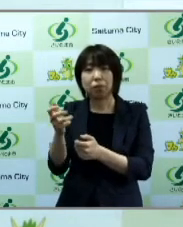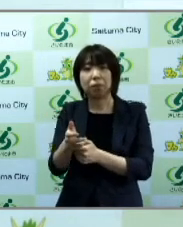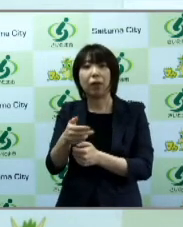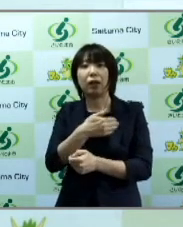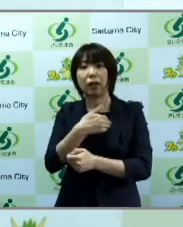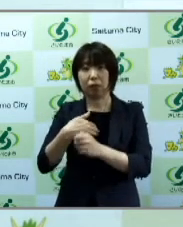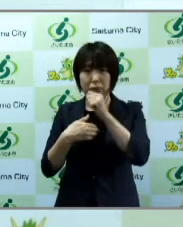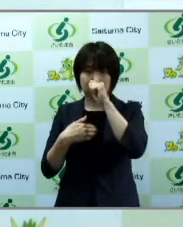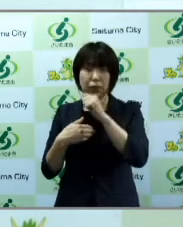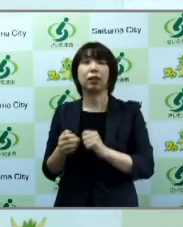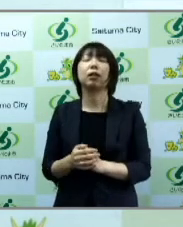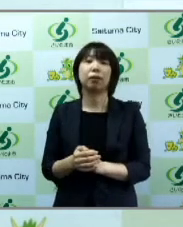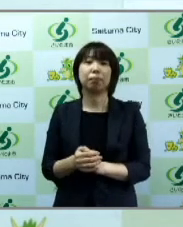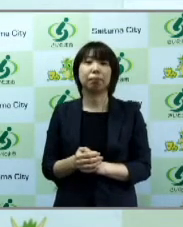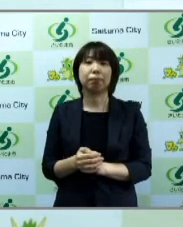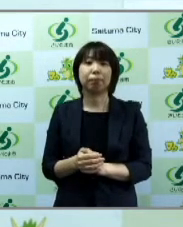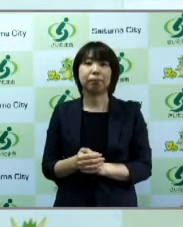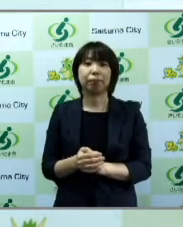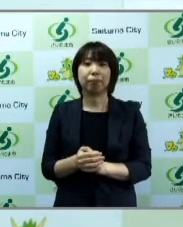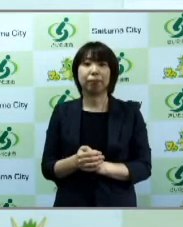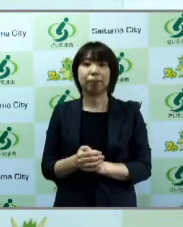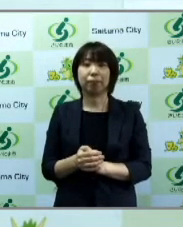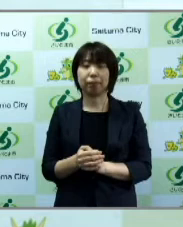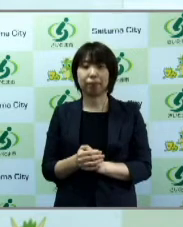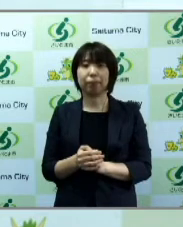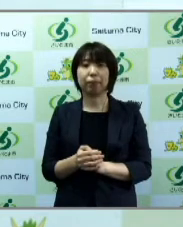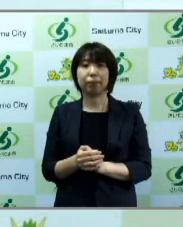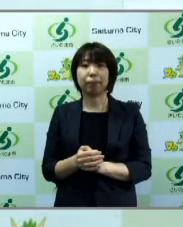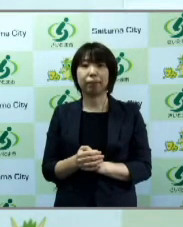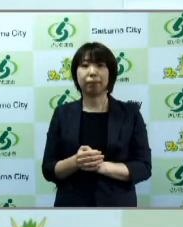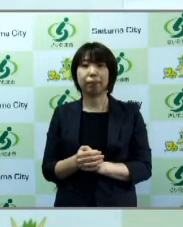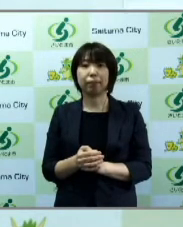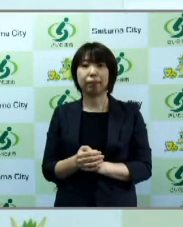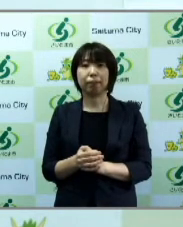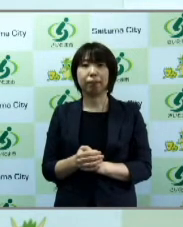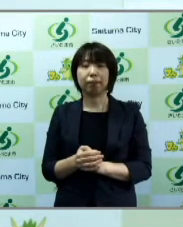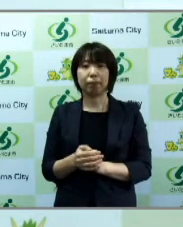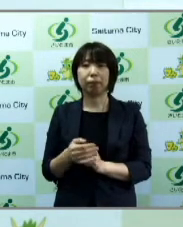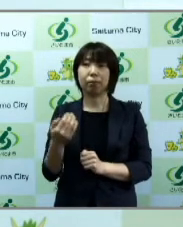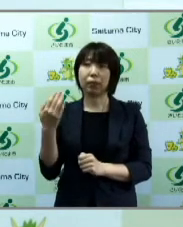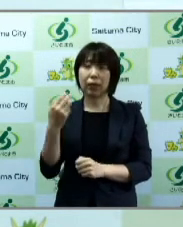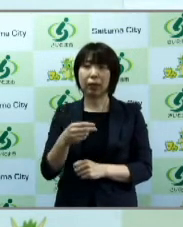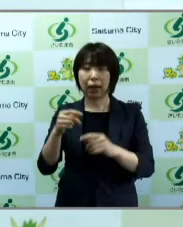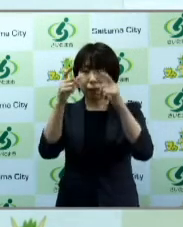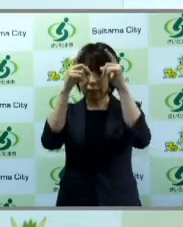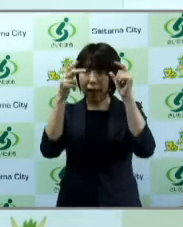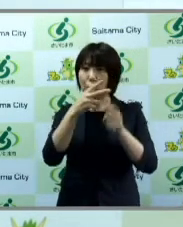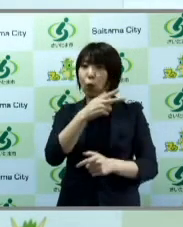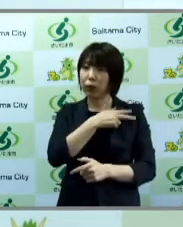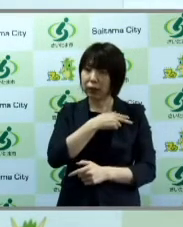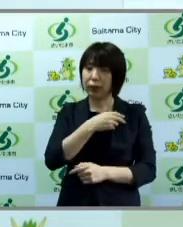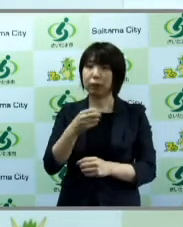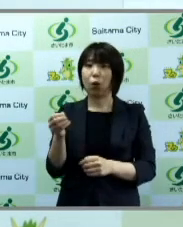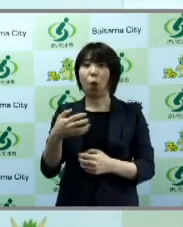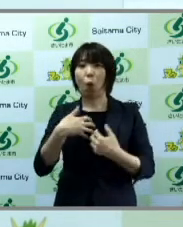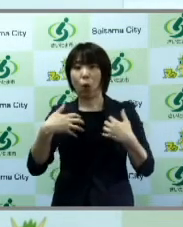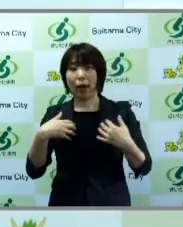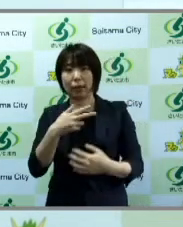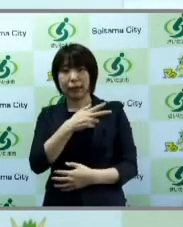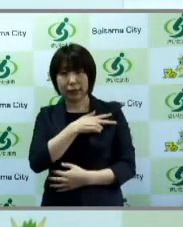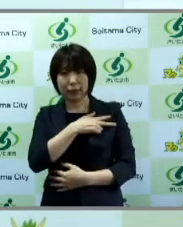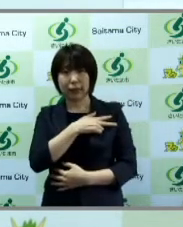また先般、いわゆる看護師、それから保健師の方々